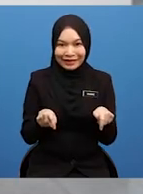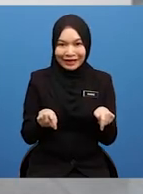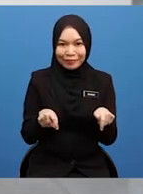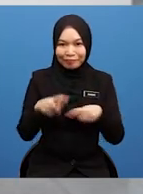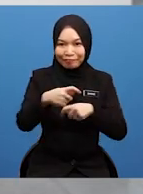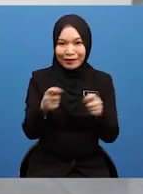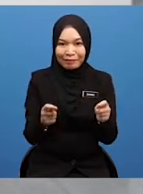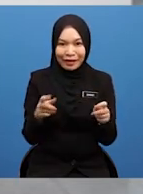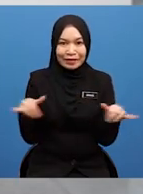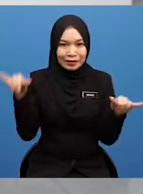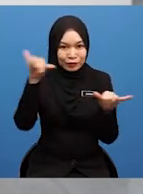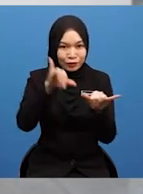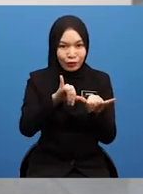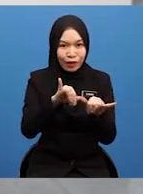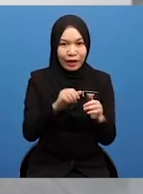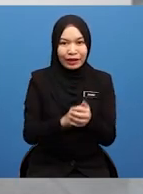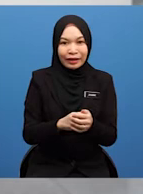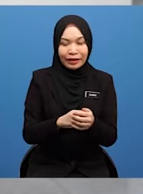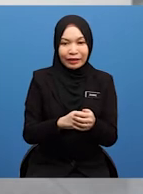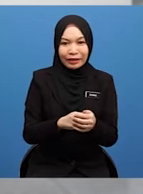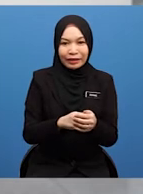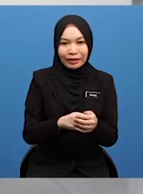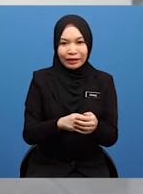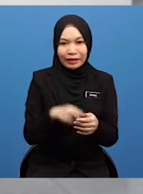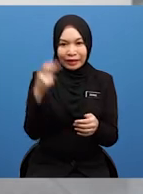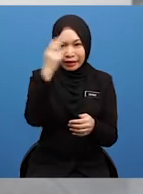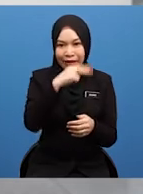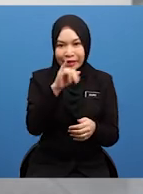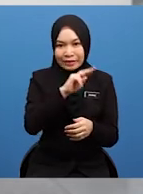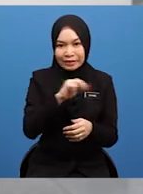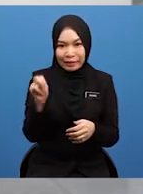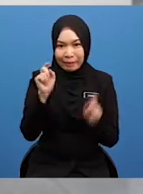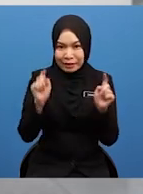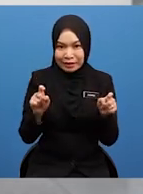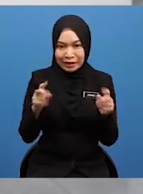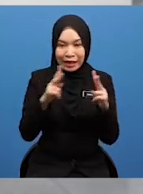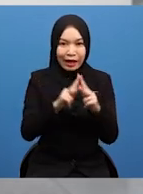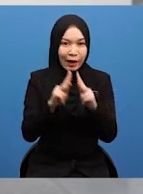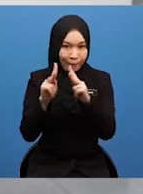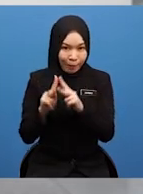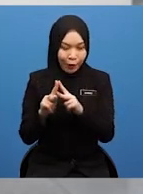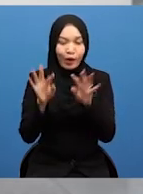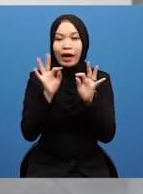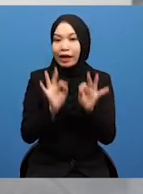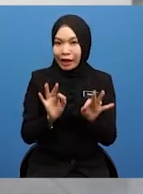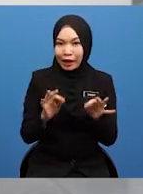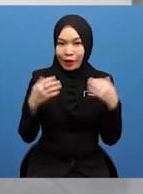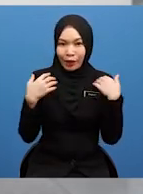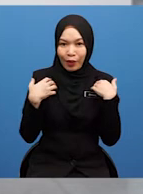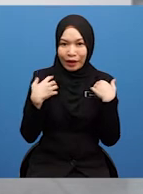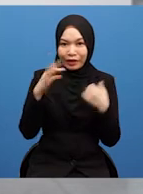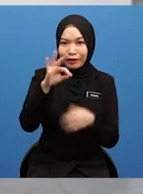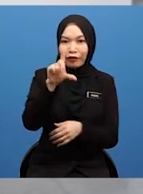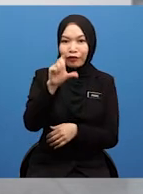ojekku yang sebenarnya kalau dekat ke dalam Masuk galeri Kalau enggak salah satu pelukis karya-karya tuh Vallen kesini flora fauna dan meletakkan semua